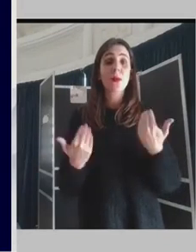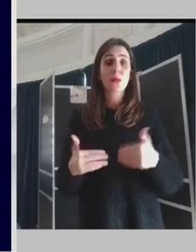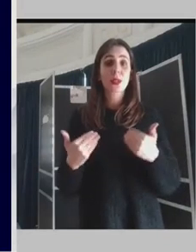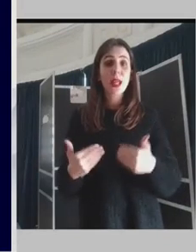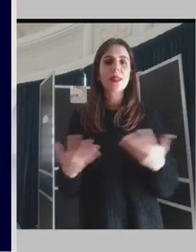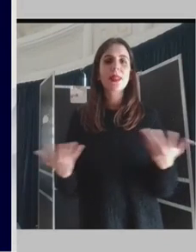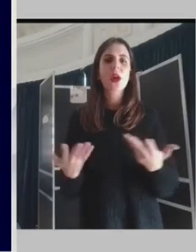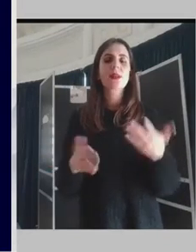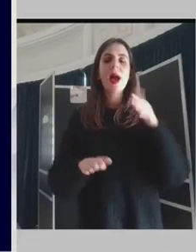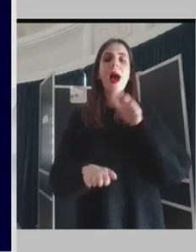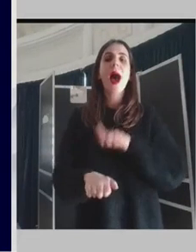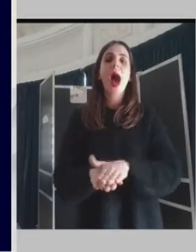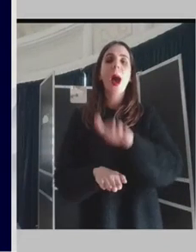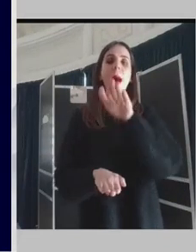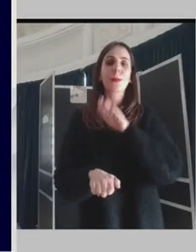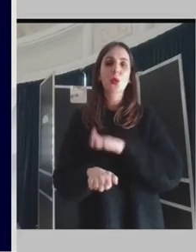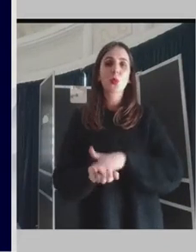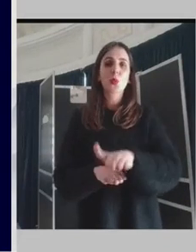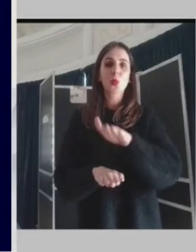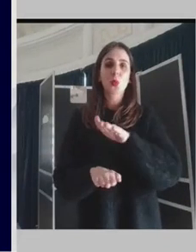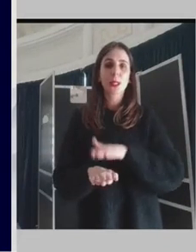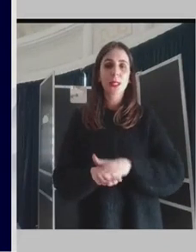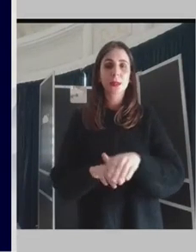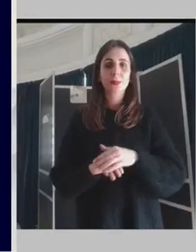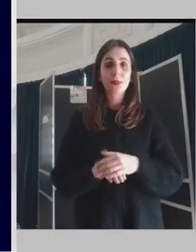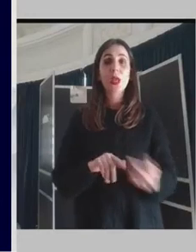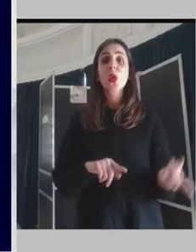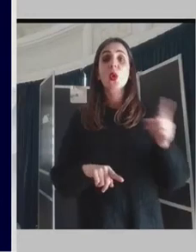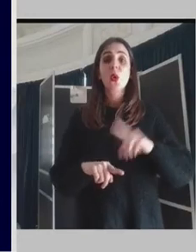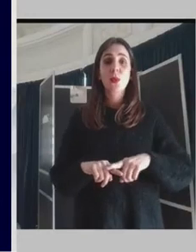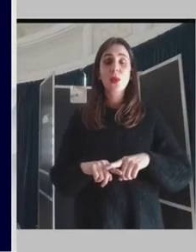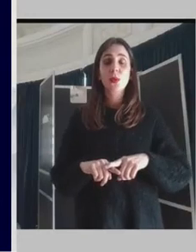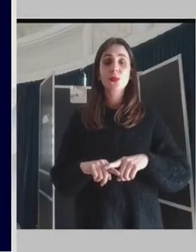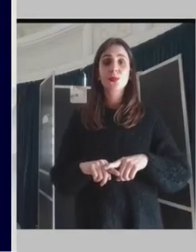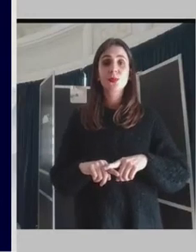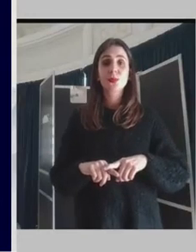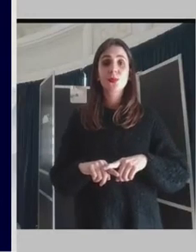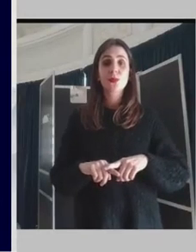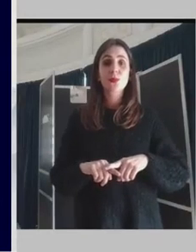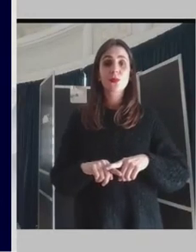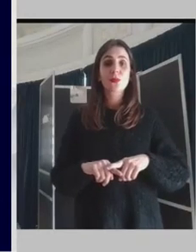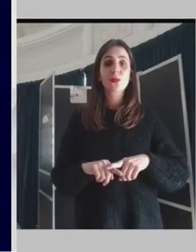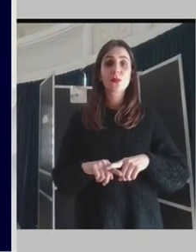l'abitudine e appunto provare